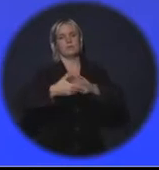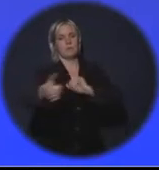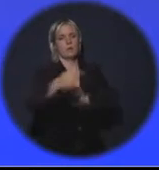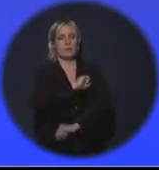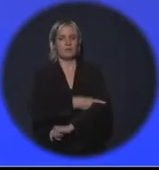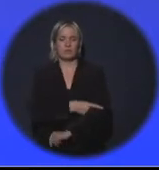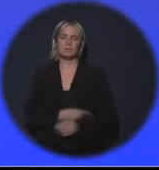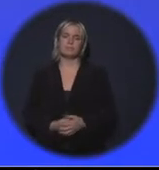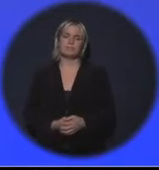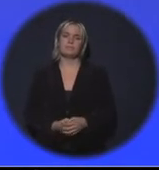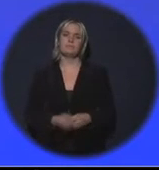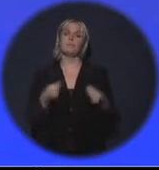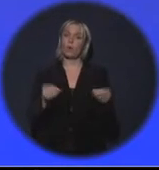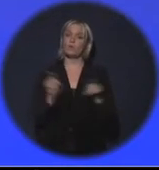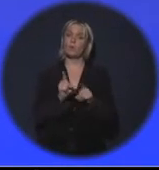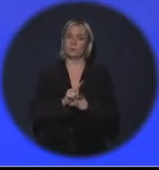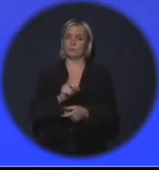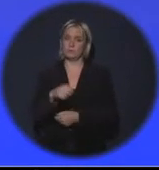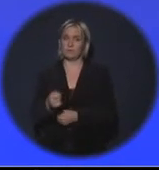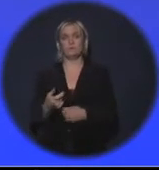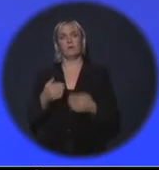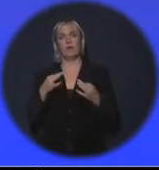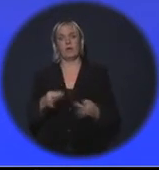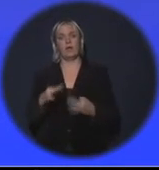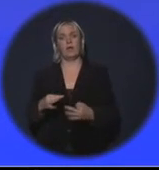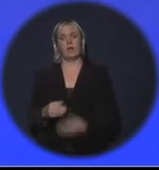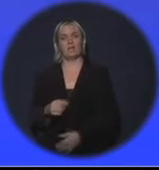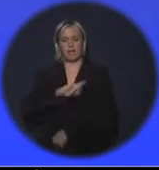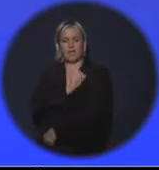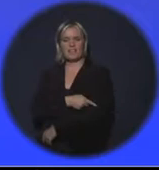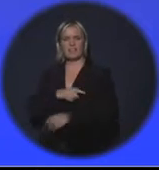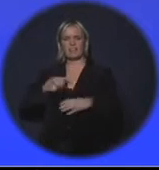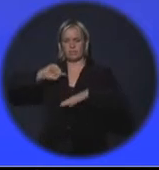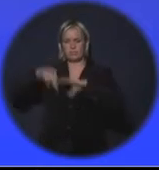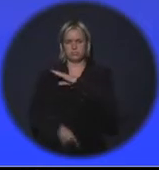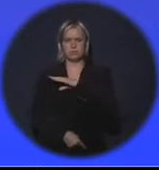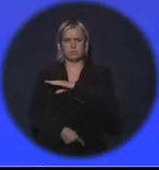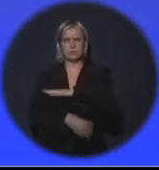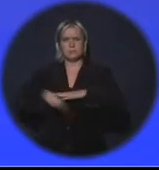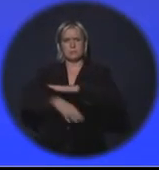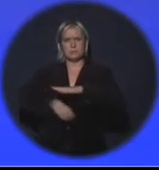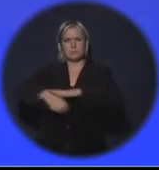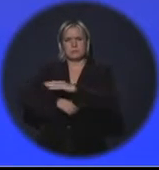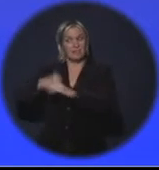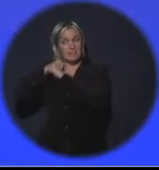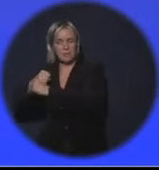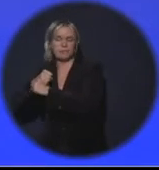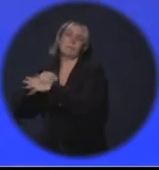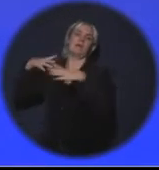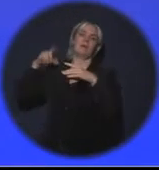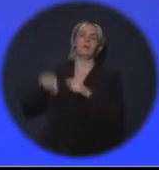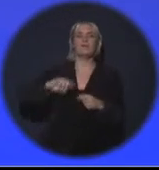nécessité de la libération de notre dépendance vis-à-vis des énergies fossiles. Les économies d'énergie qui doivent partout